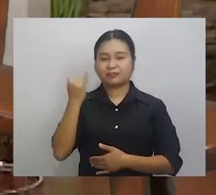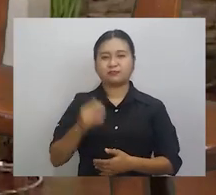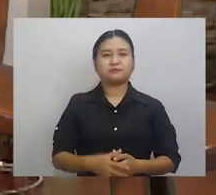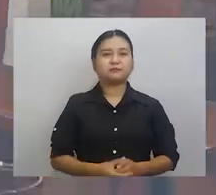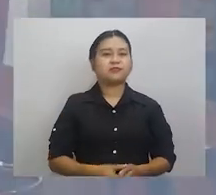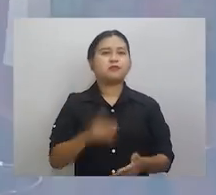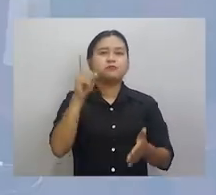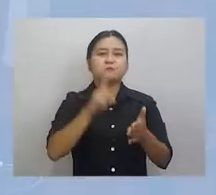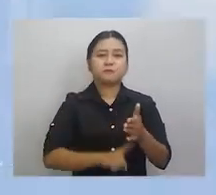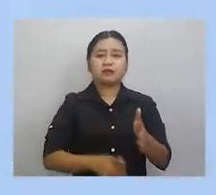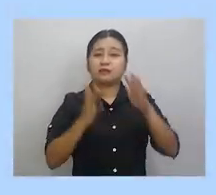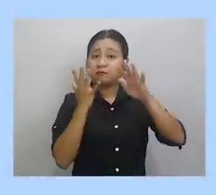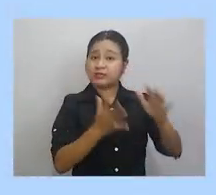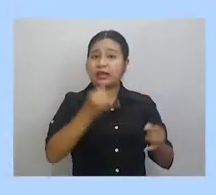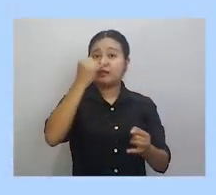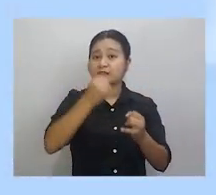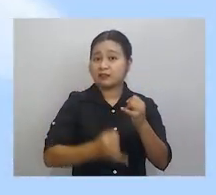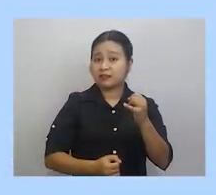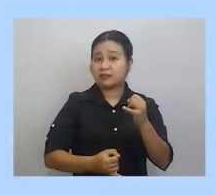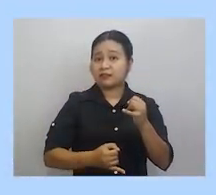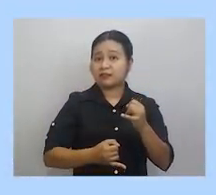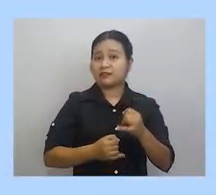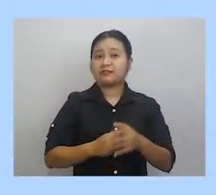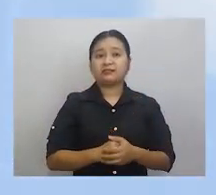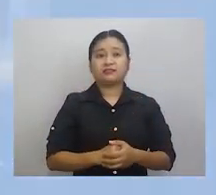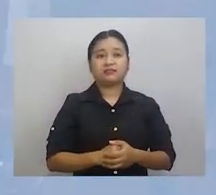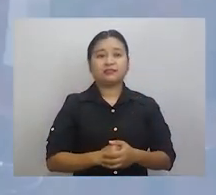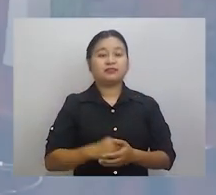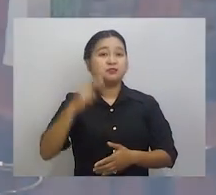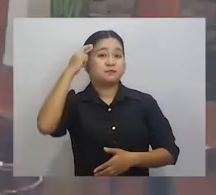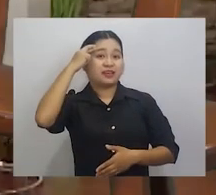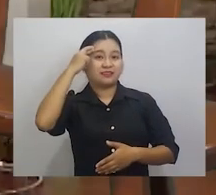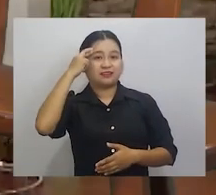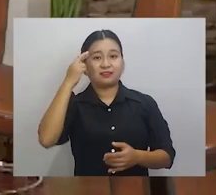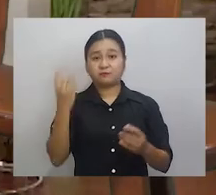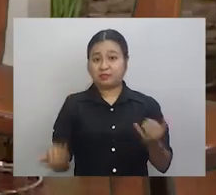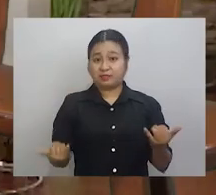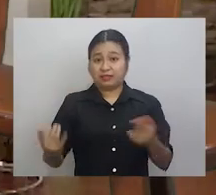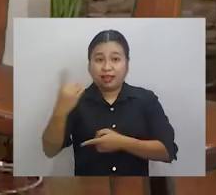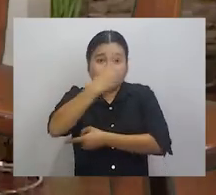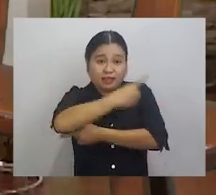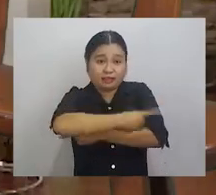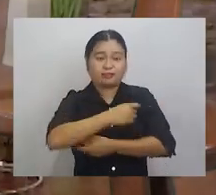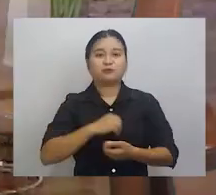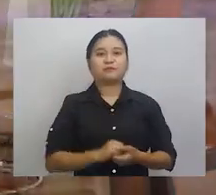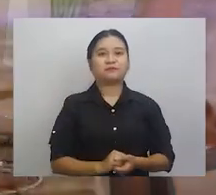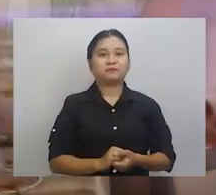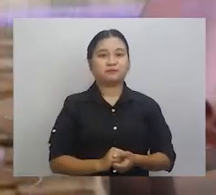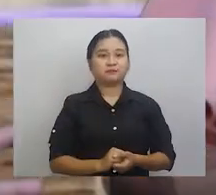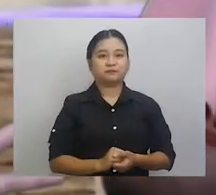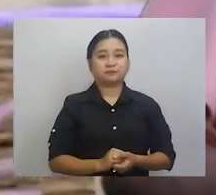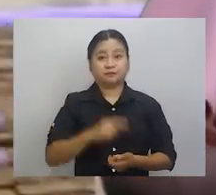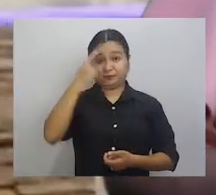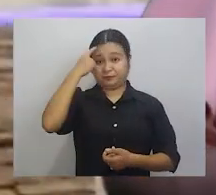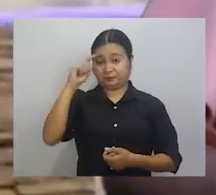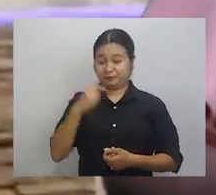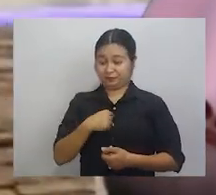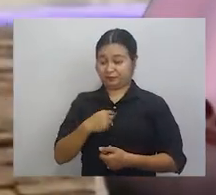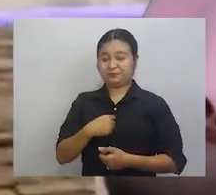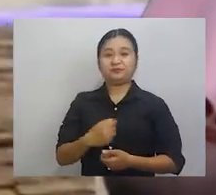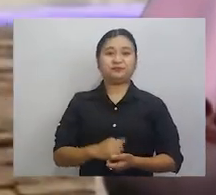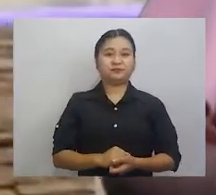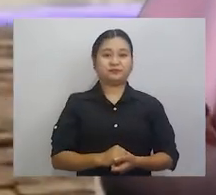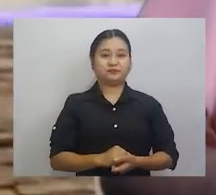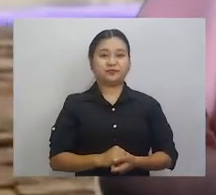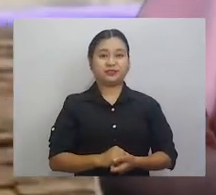ating iiwanang huling hirit of the day? Ma'am Shireshen, anong iyong huling hirit para of the day? Para sa akin, Ma'am Shibi,